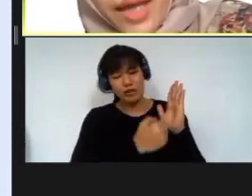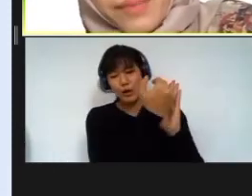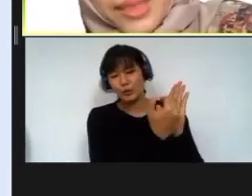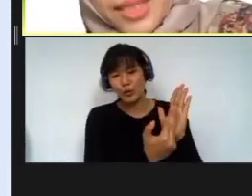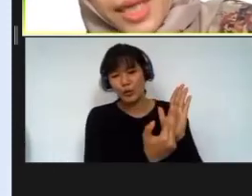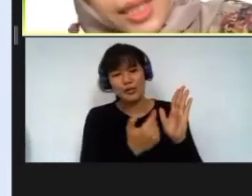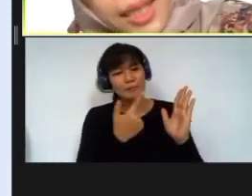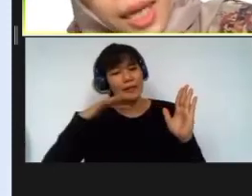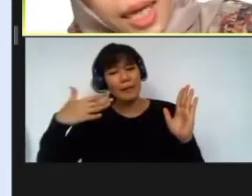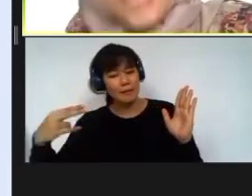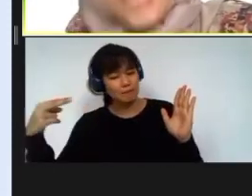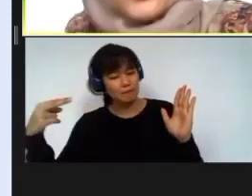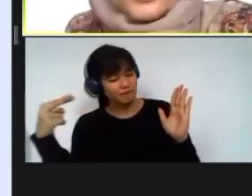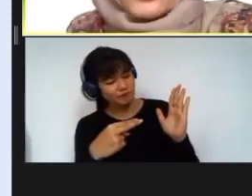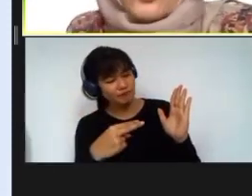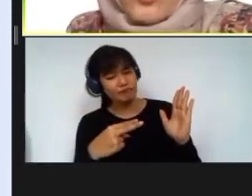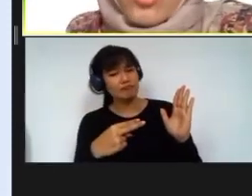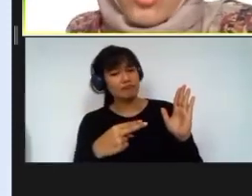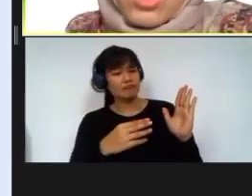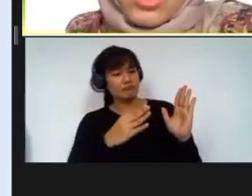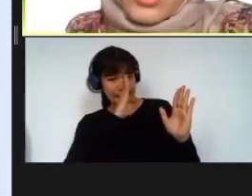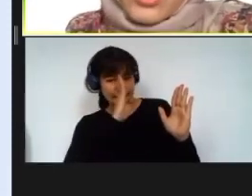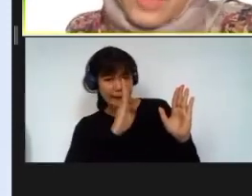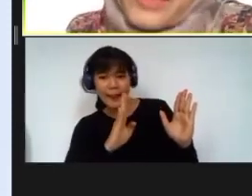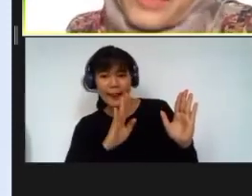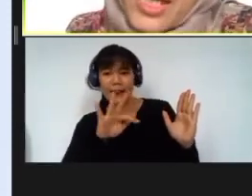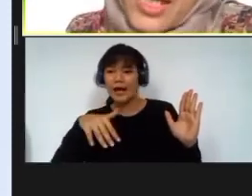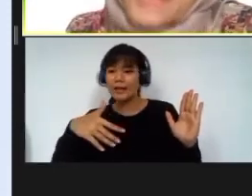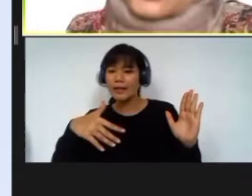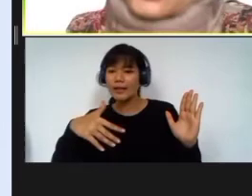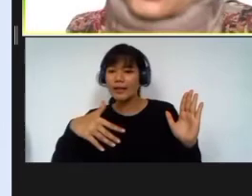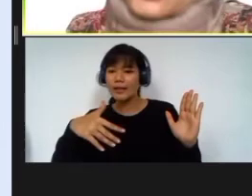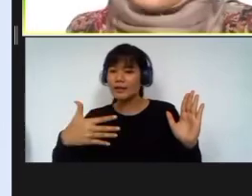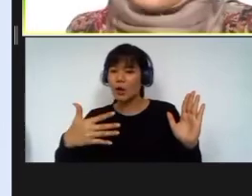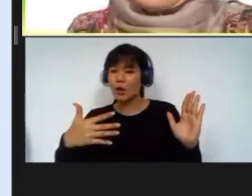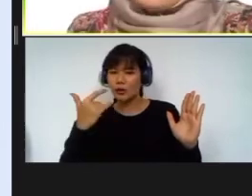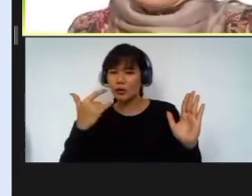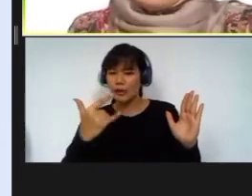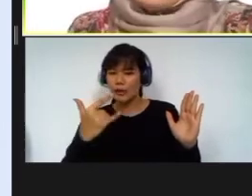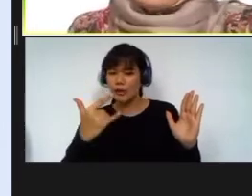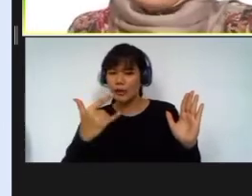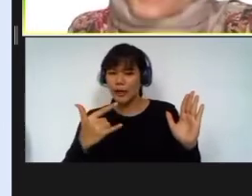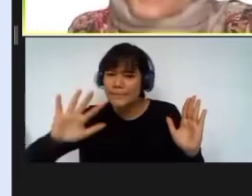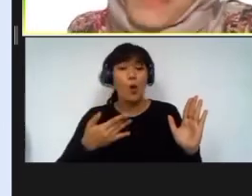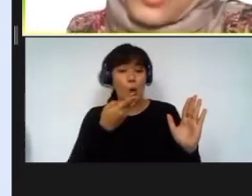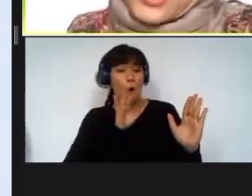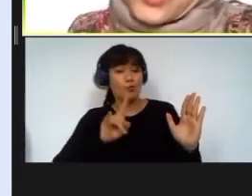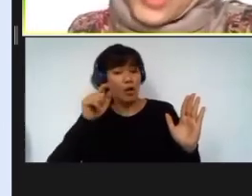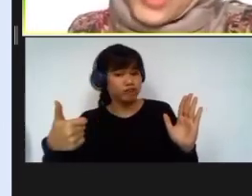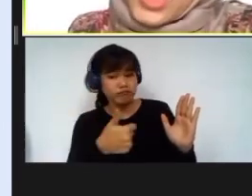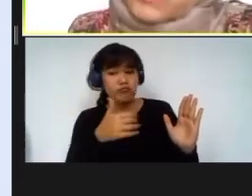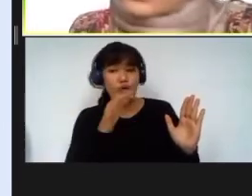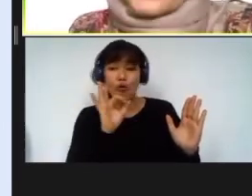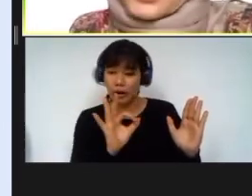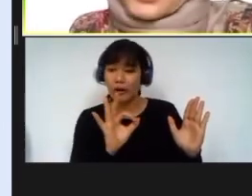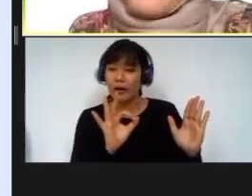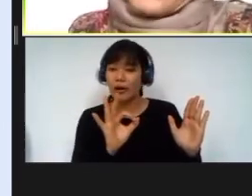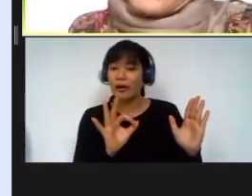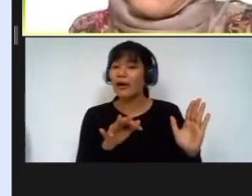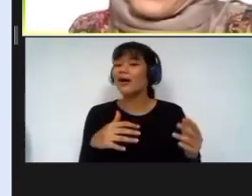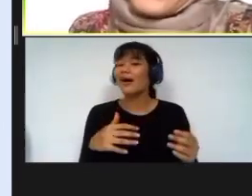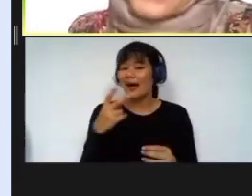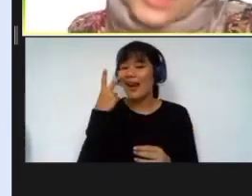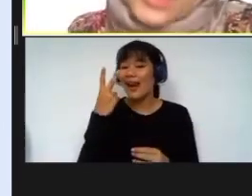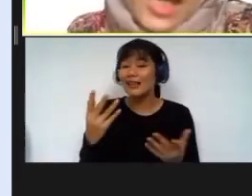Apakah masih netral? Atau ternyata bias? Atau alhamdulillah sudah responsif